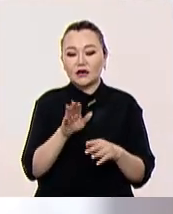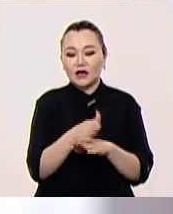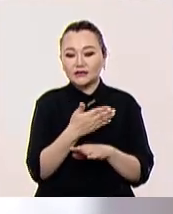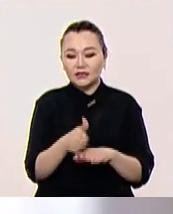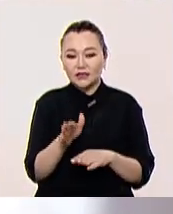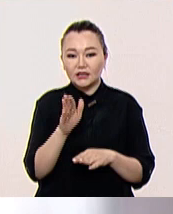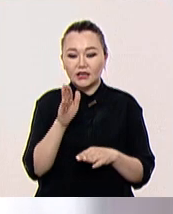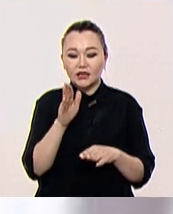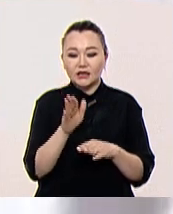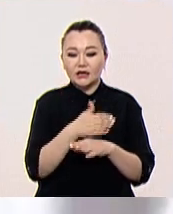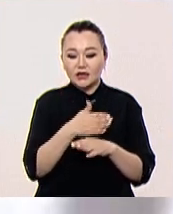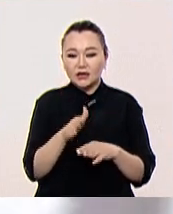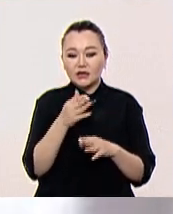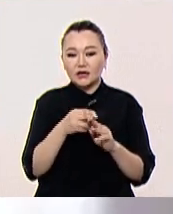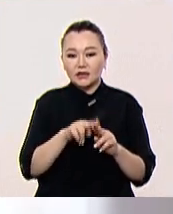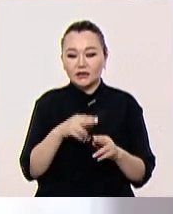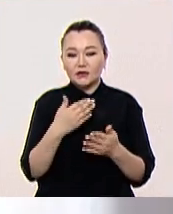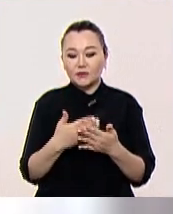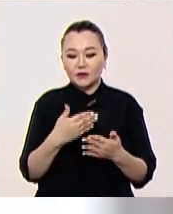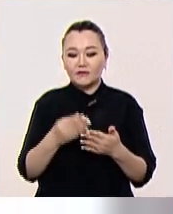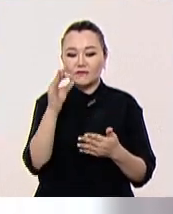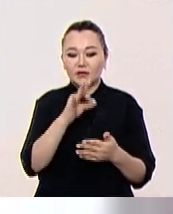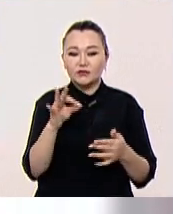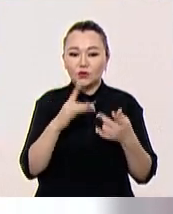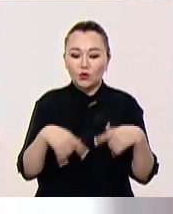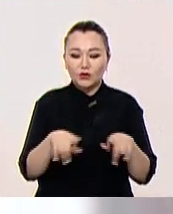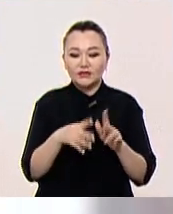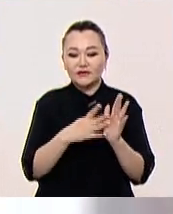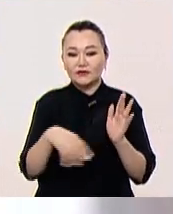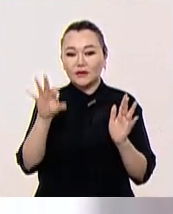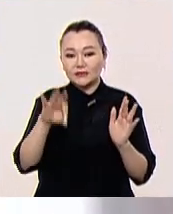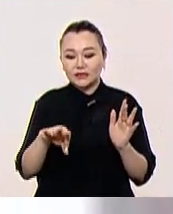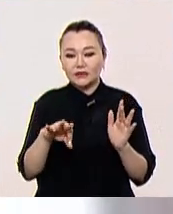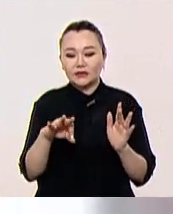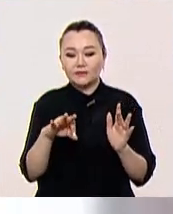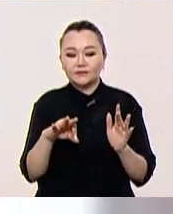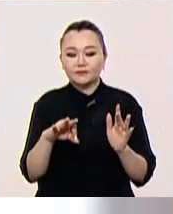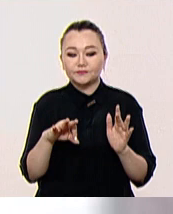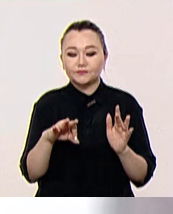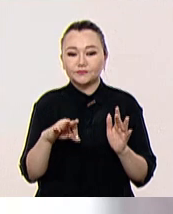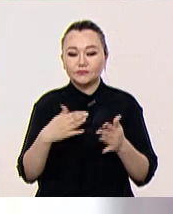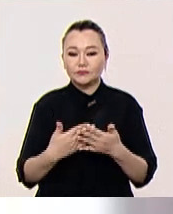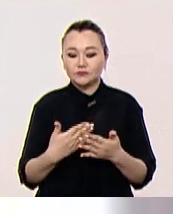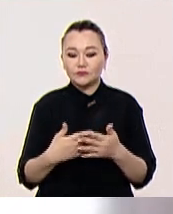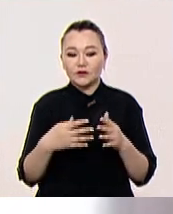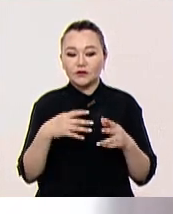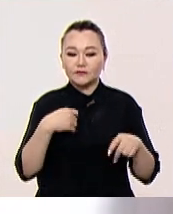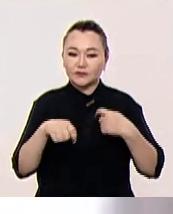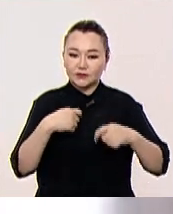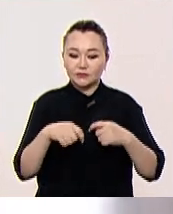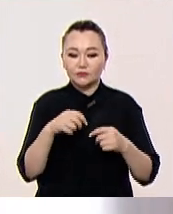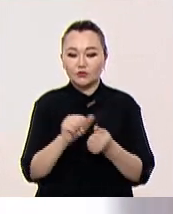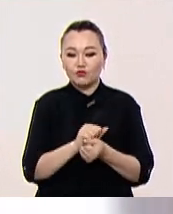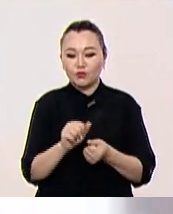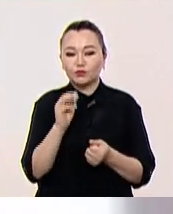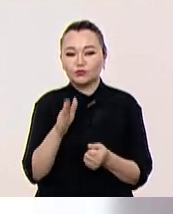то есть разделение долей на рынке. Если там финансово-промышленная группа владела там 99%, допустим, рынка бумаги, то теперь она будет владеть